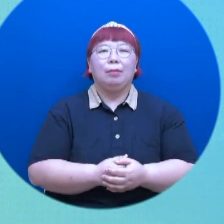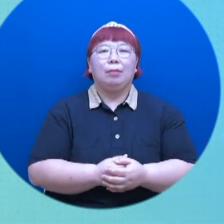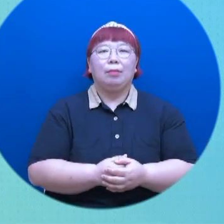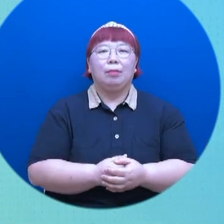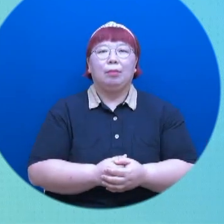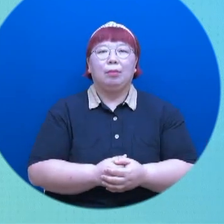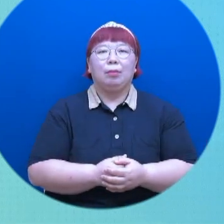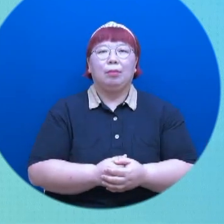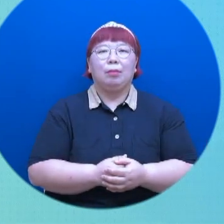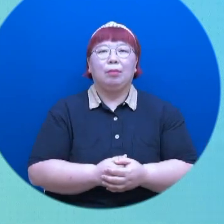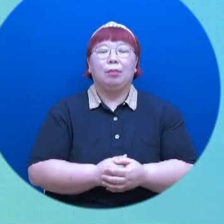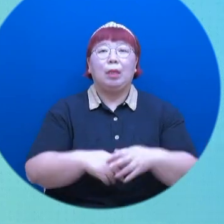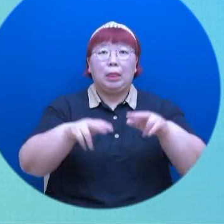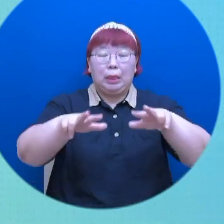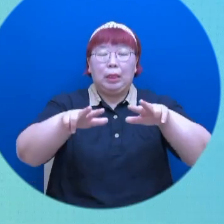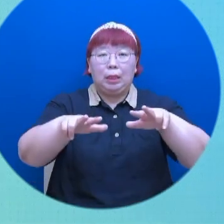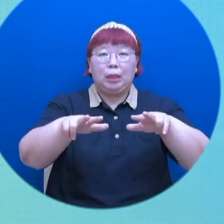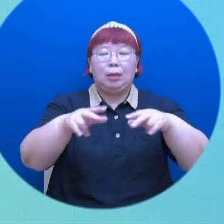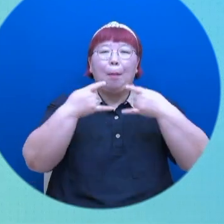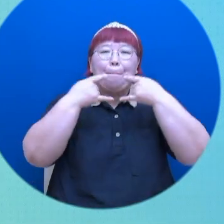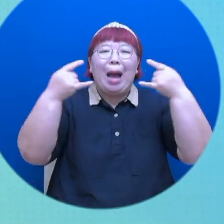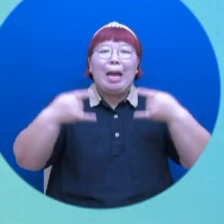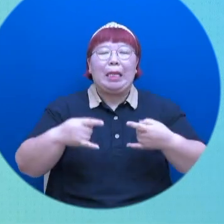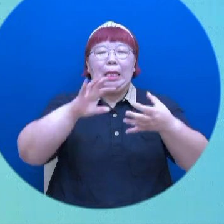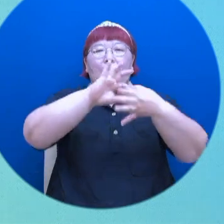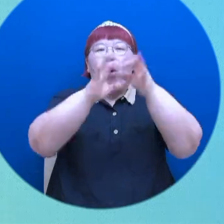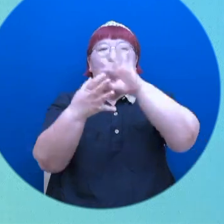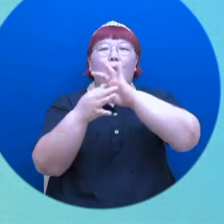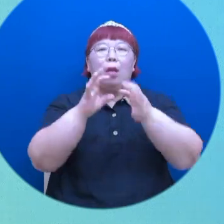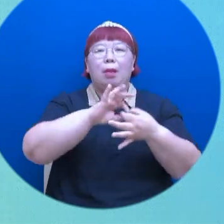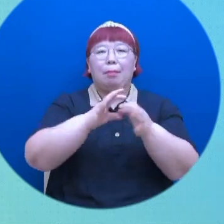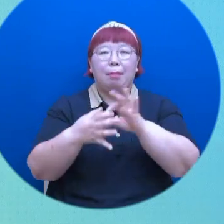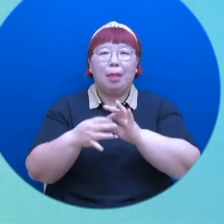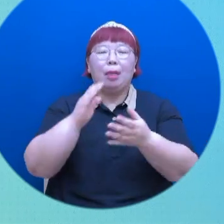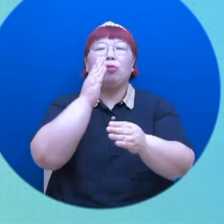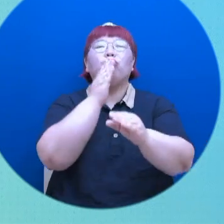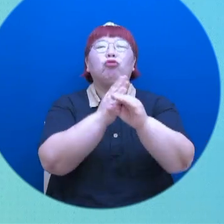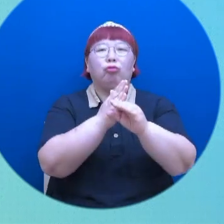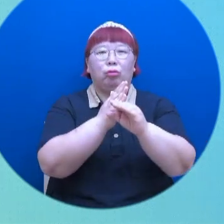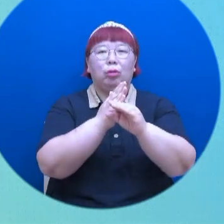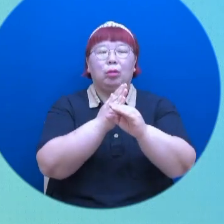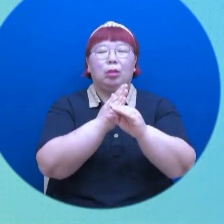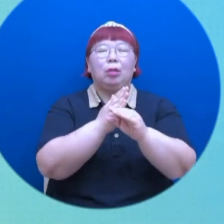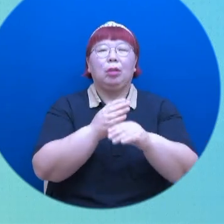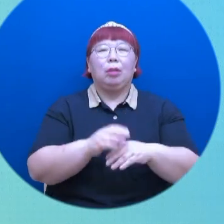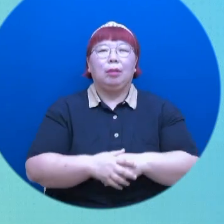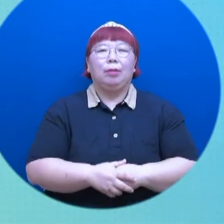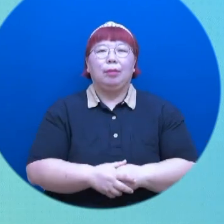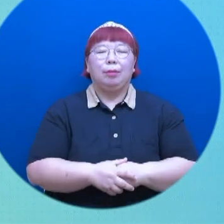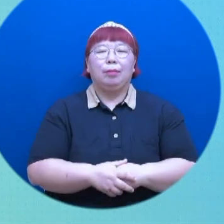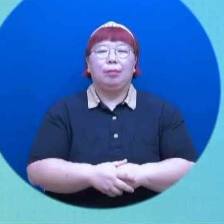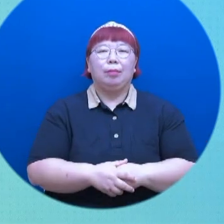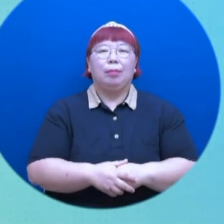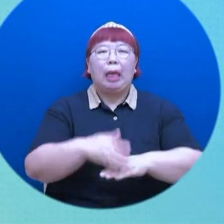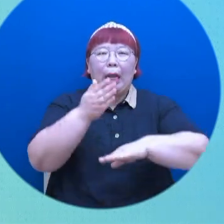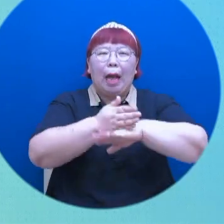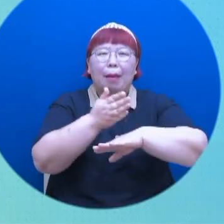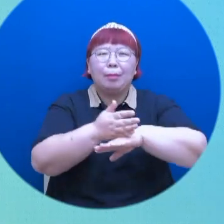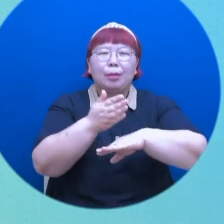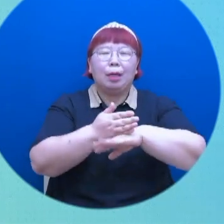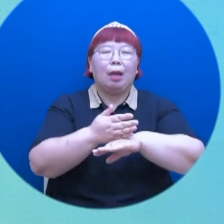지금 파리 올림픽이 진행 중에 있죠. 이제 곧 끝나게 됩니다. 참 감사한 소식들이